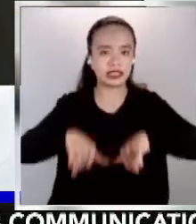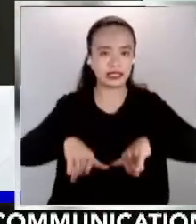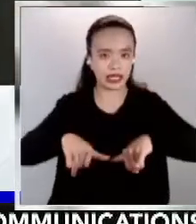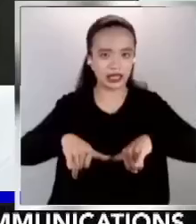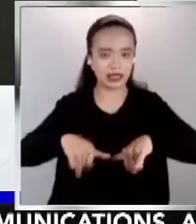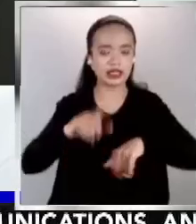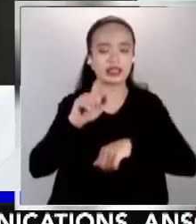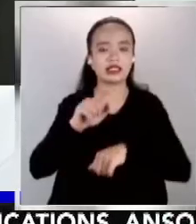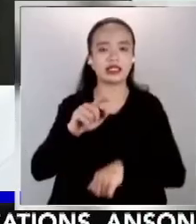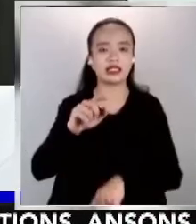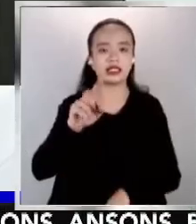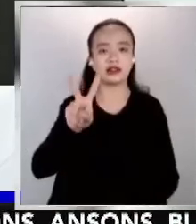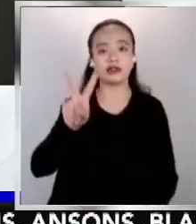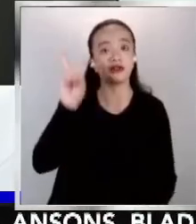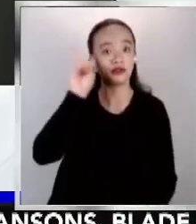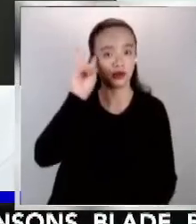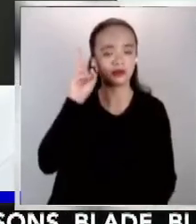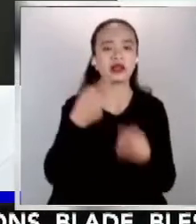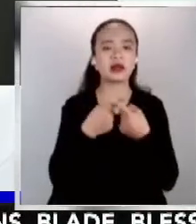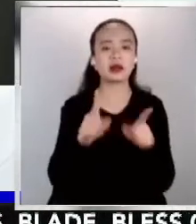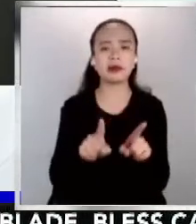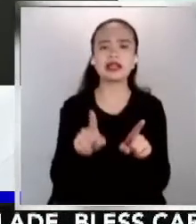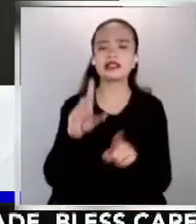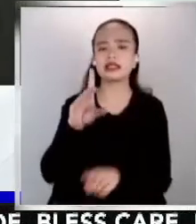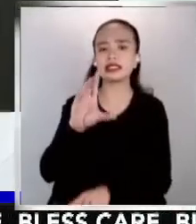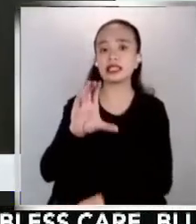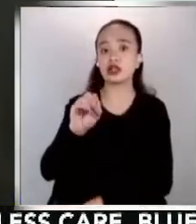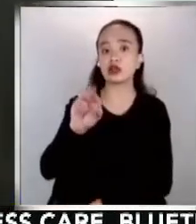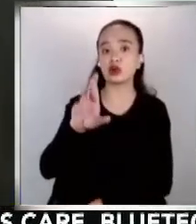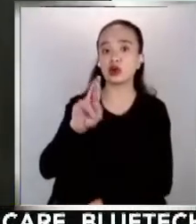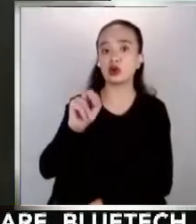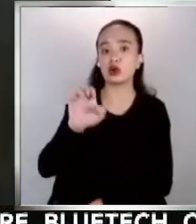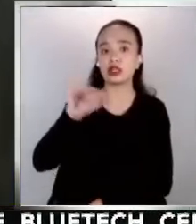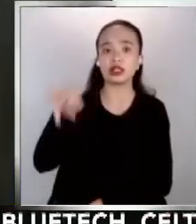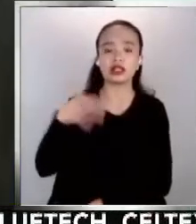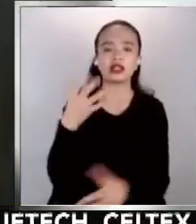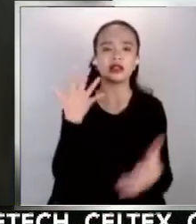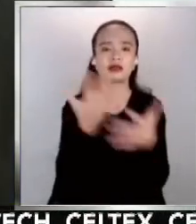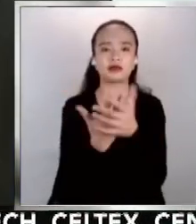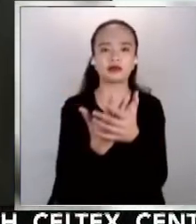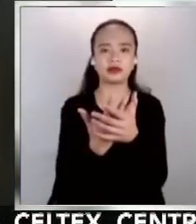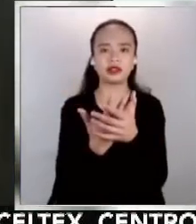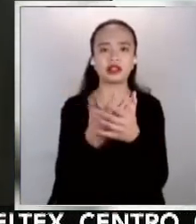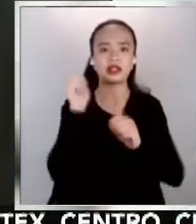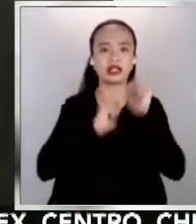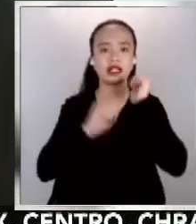naunang hiniling ng kampo ni Cornejo na ikulong ang aktor sa Taguig City Jail.